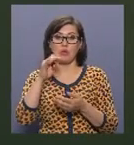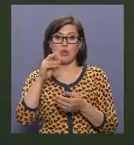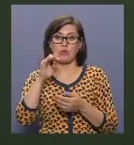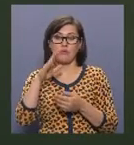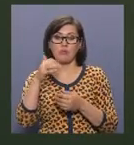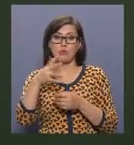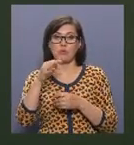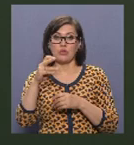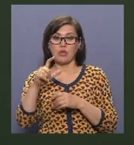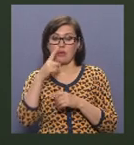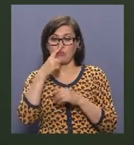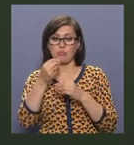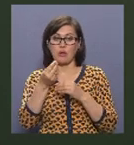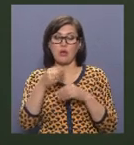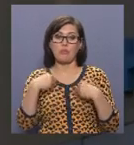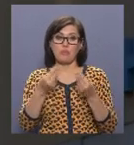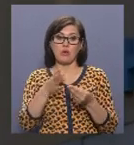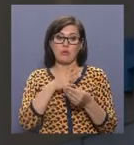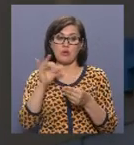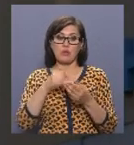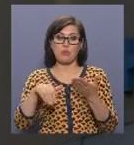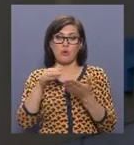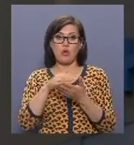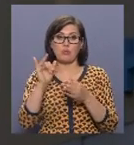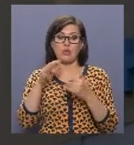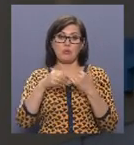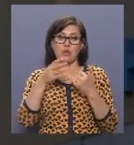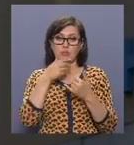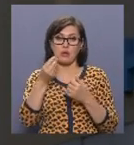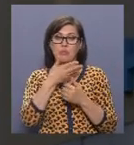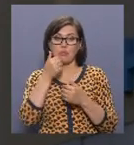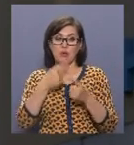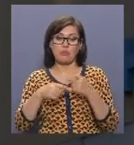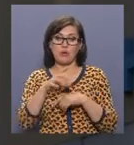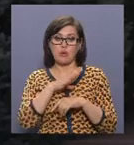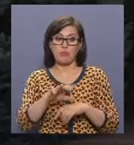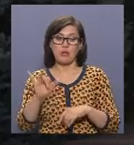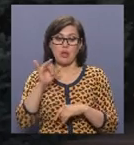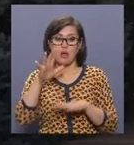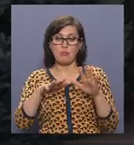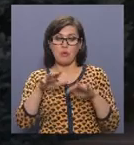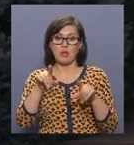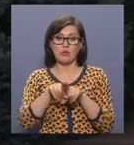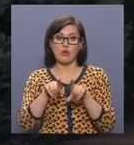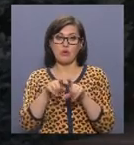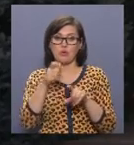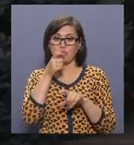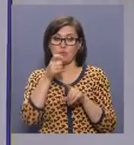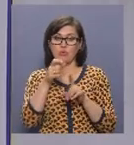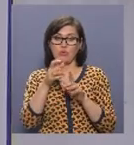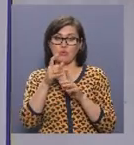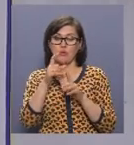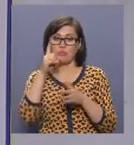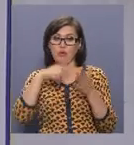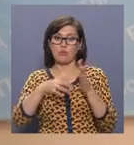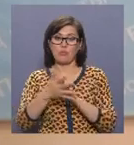5 миллион теңгеге жуық қаржы ұстатып үлгерген. Нәтижесінде не жер жоқ, не ақша қайтарылмаған. Күдікті дәйекті сөздер айтып сенімге тез